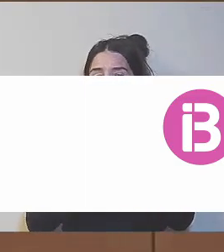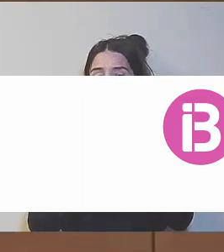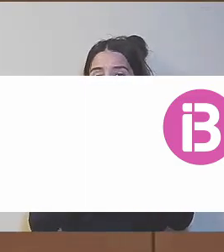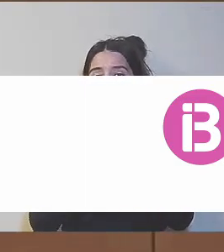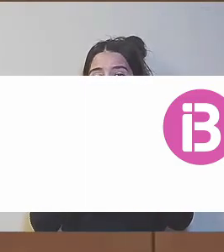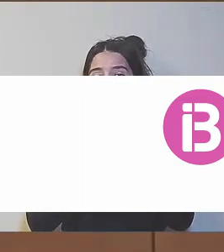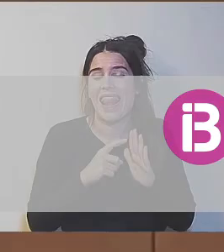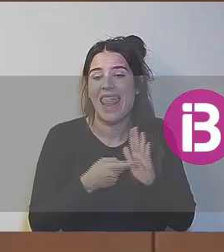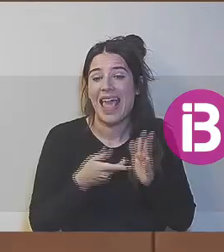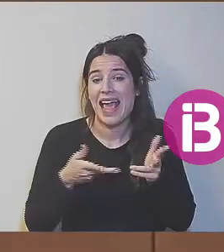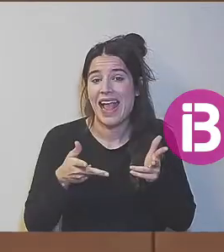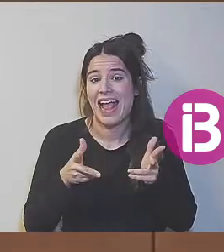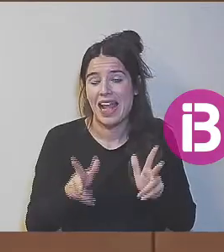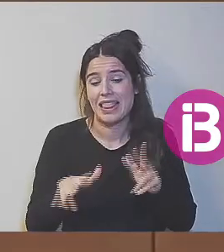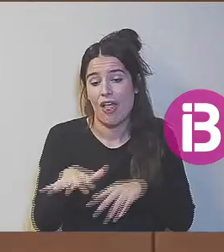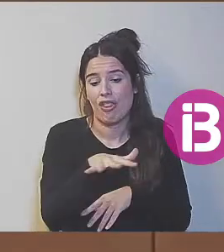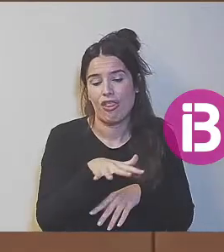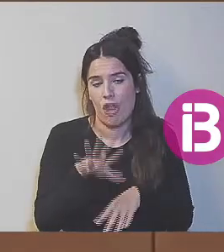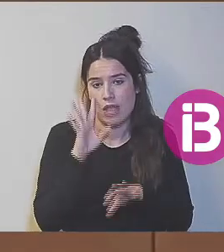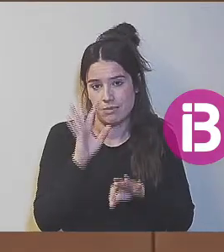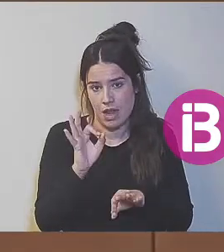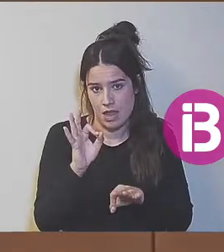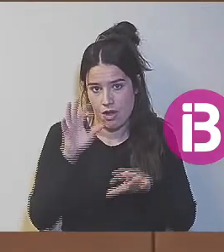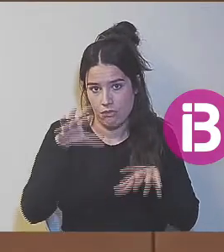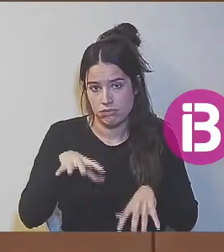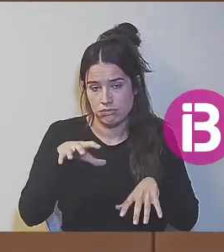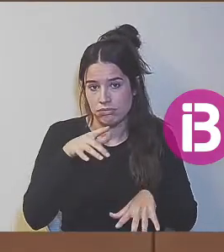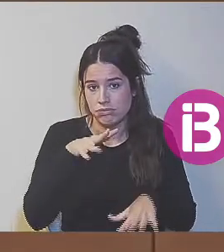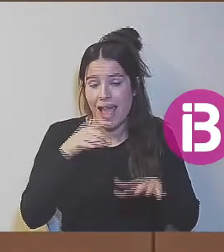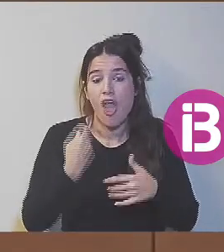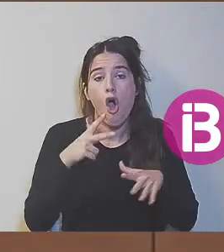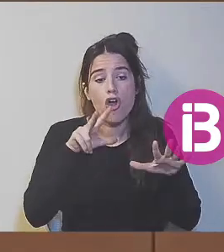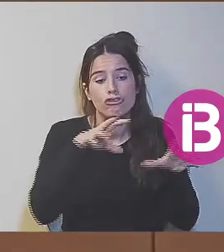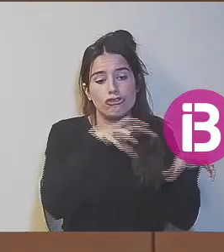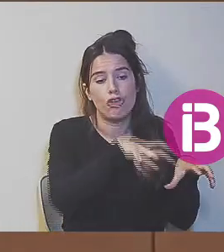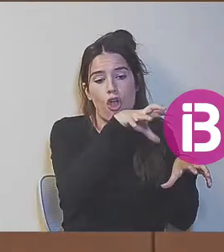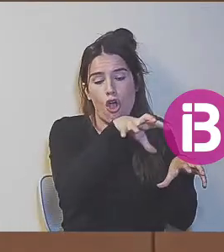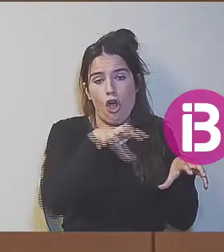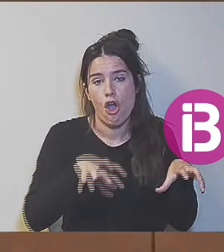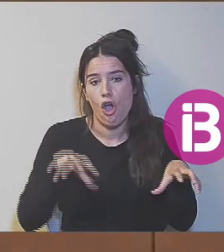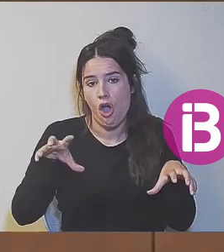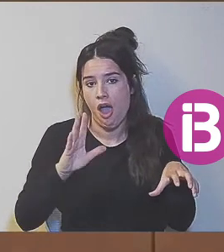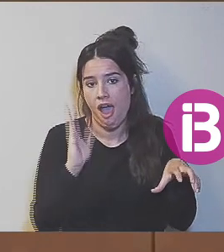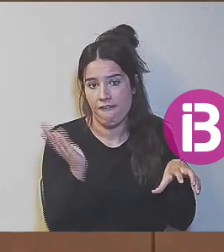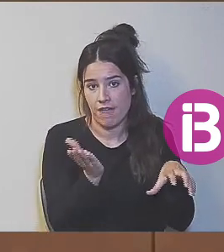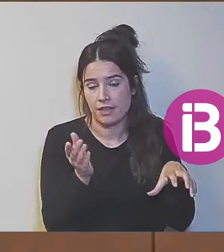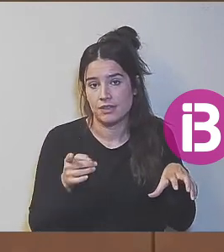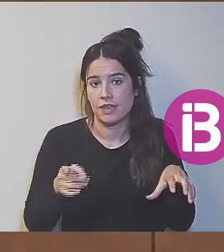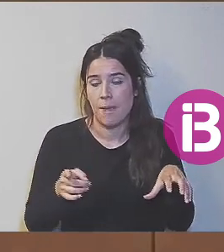rústic ubicats en zones de risc d'inundació, ja que hi ha 8 nuclis rurals afectats.